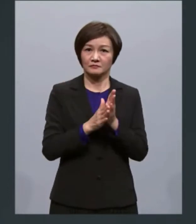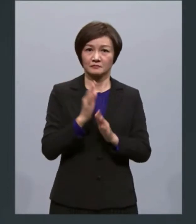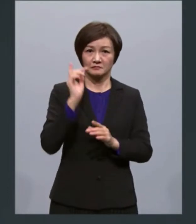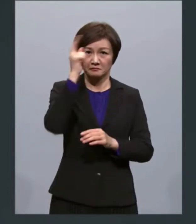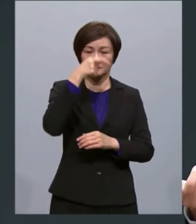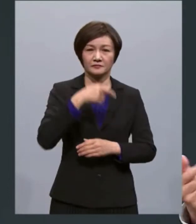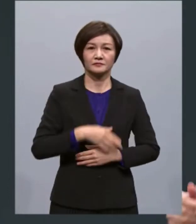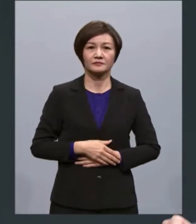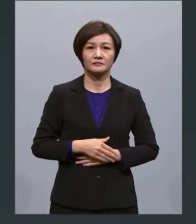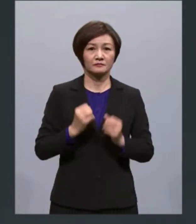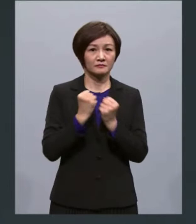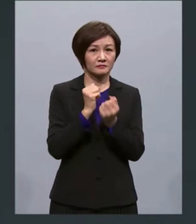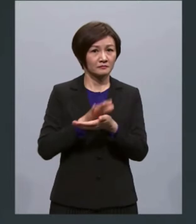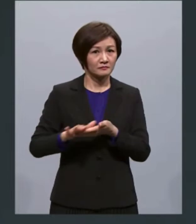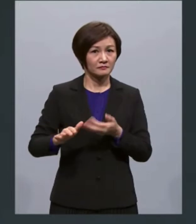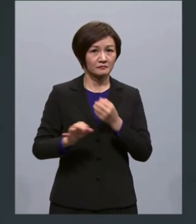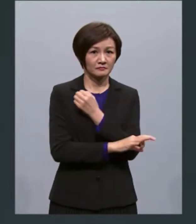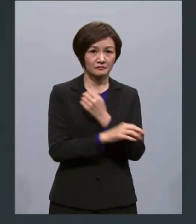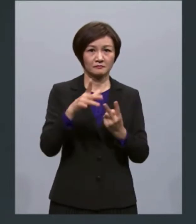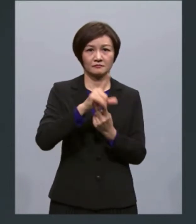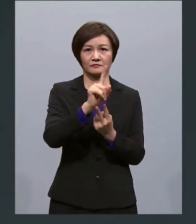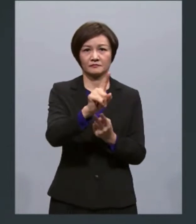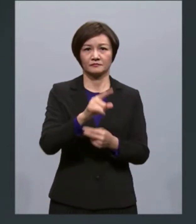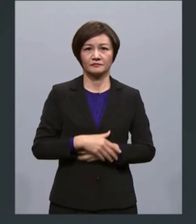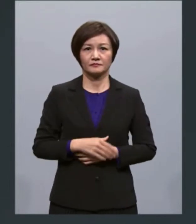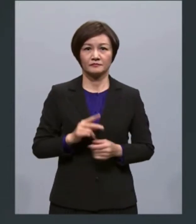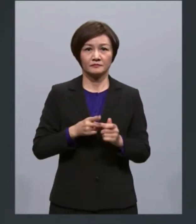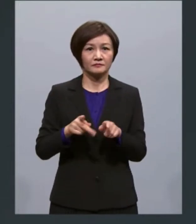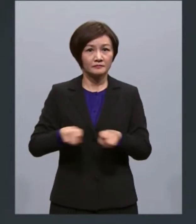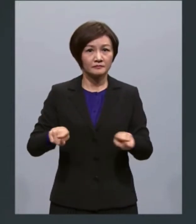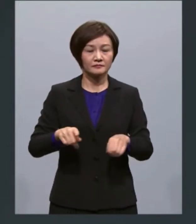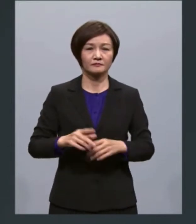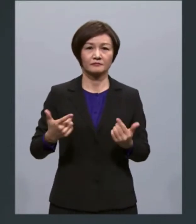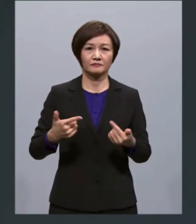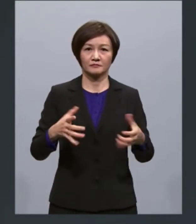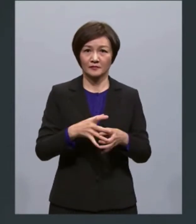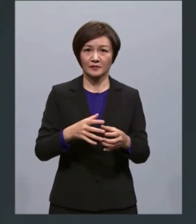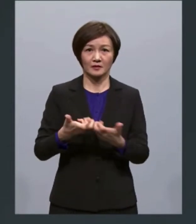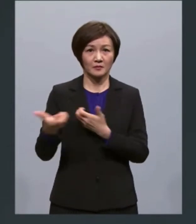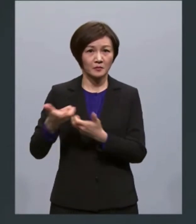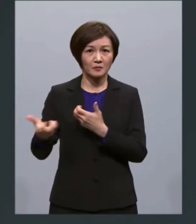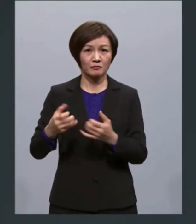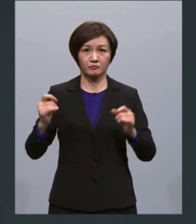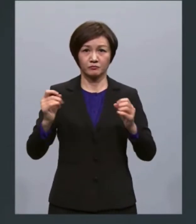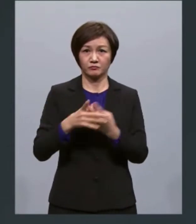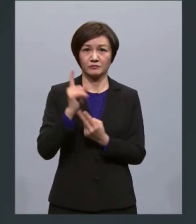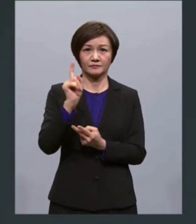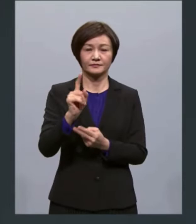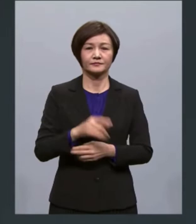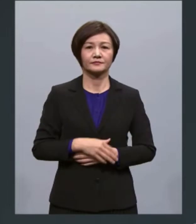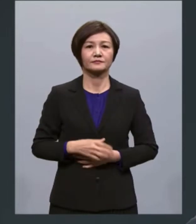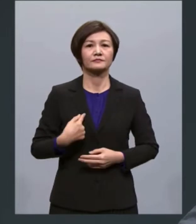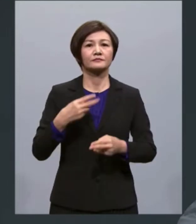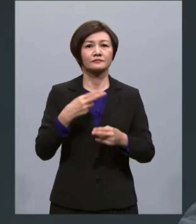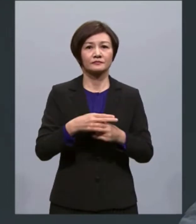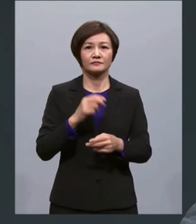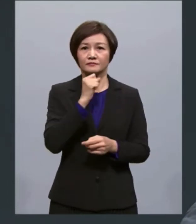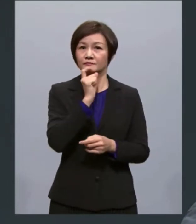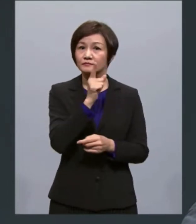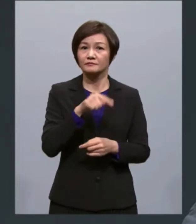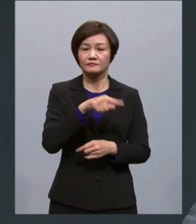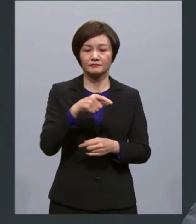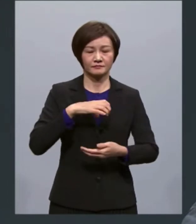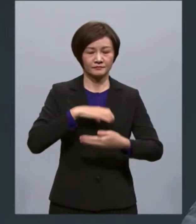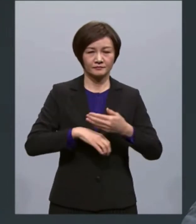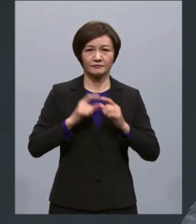是清廉勤政还是贪污腐败？是和谐共荣还是分裂仇恨？我相信大家的心内都有